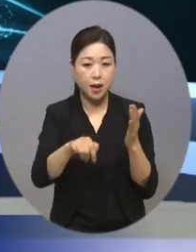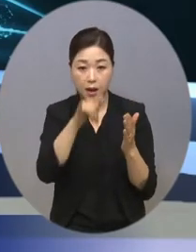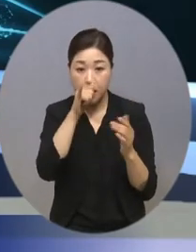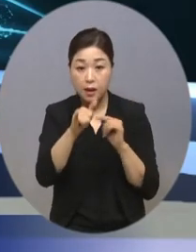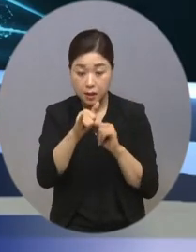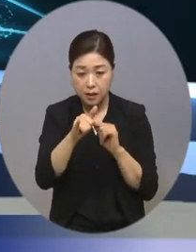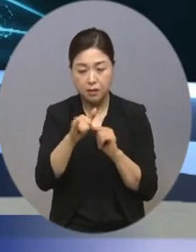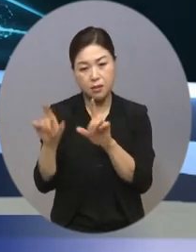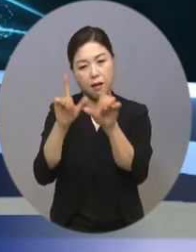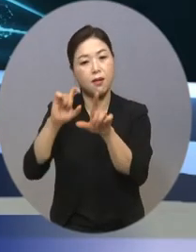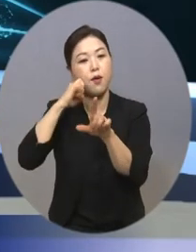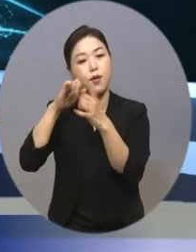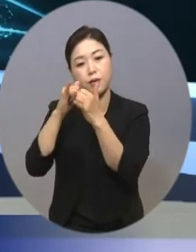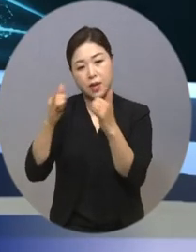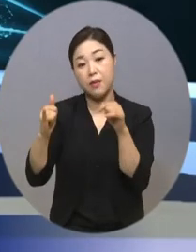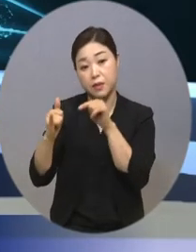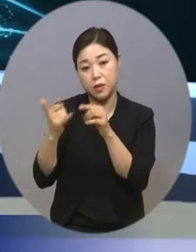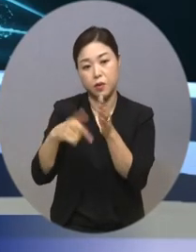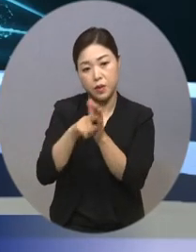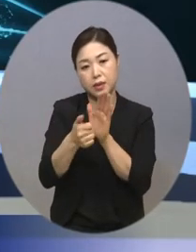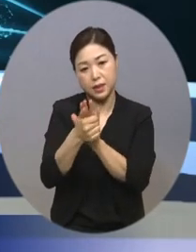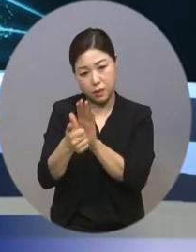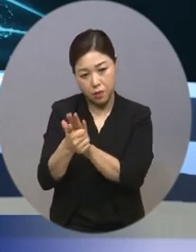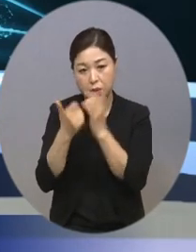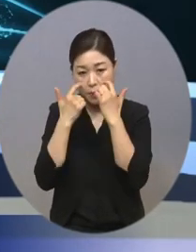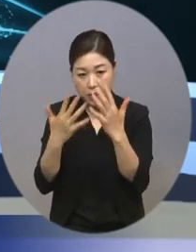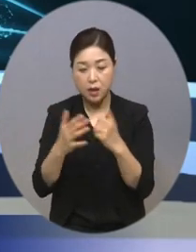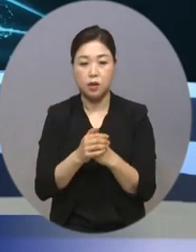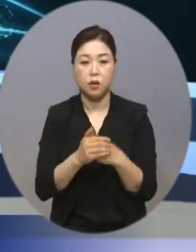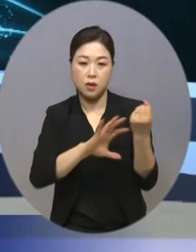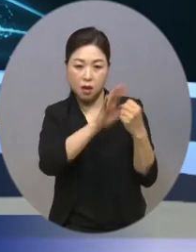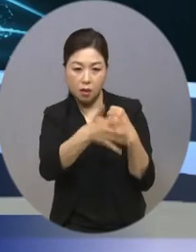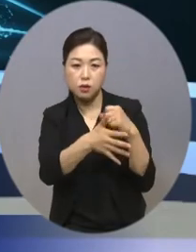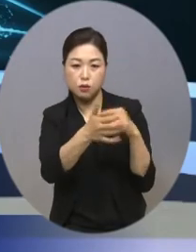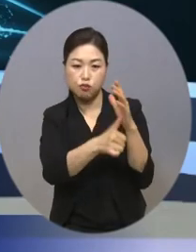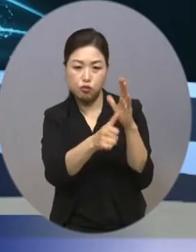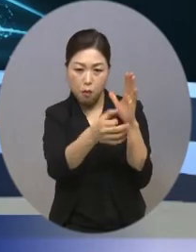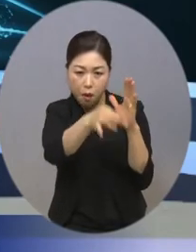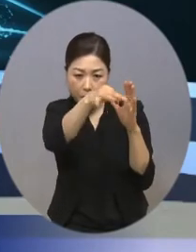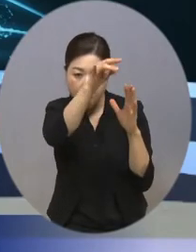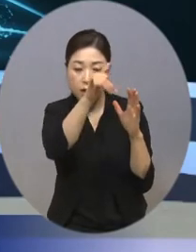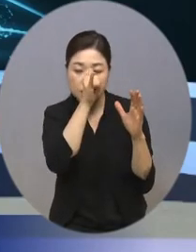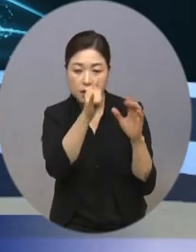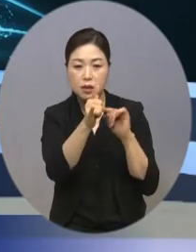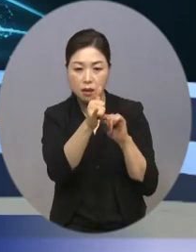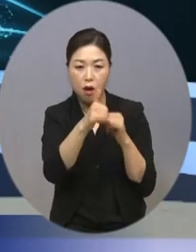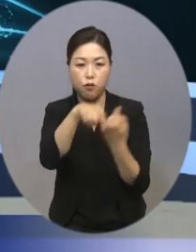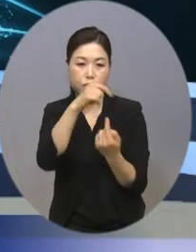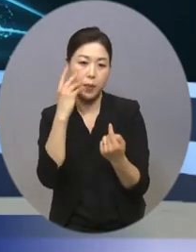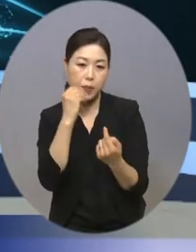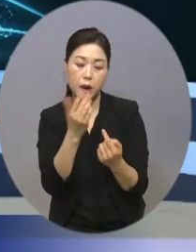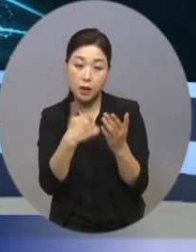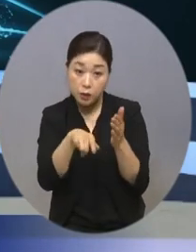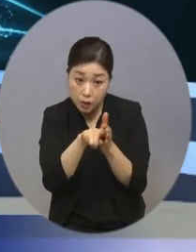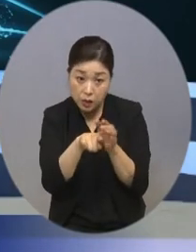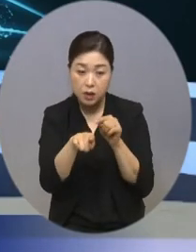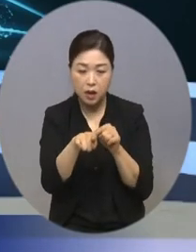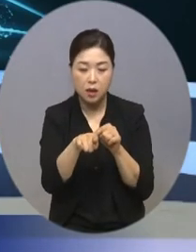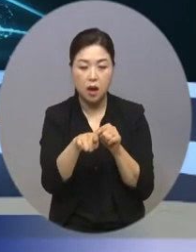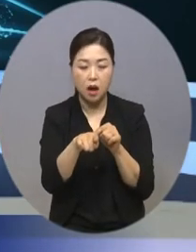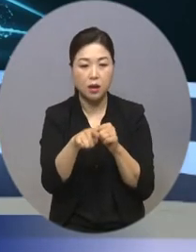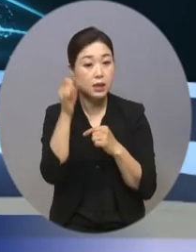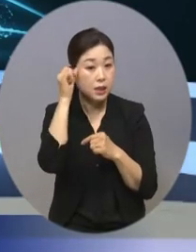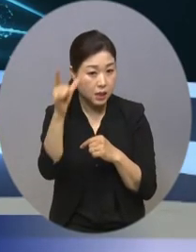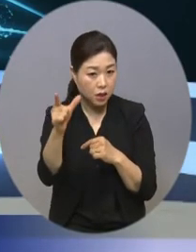없는 취약계층에 대한 지원 강화와 함께 세계적 고물가 흐름에서 살아남기 위한 현명한 대책 마련이